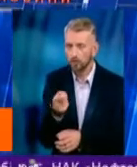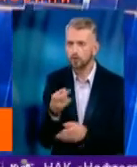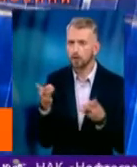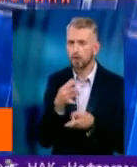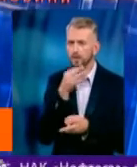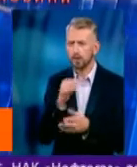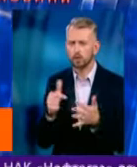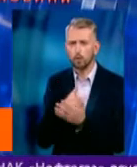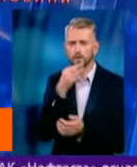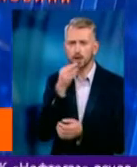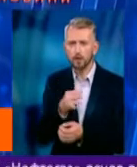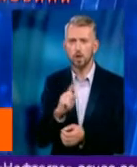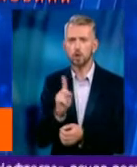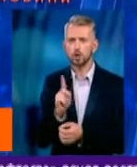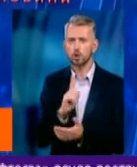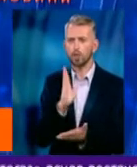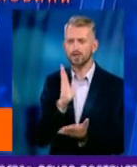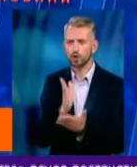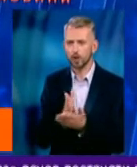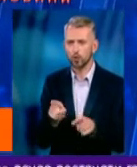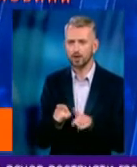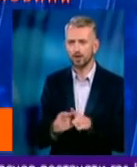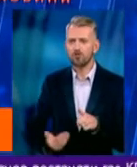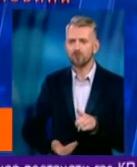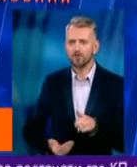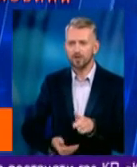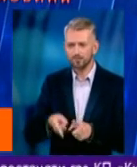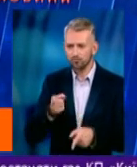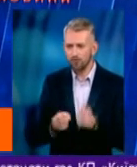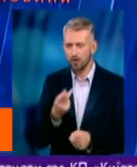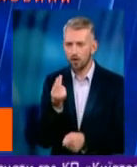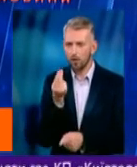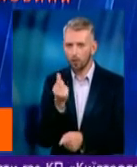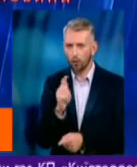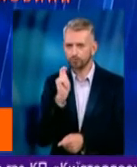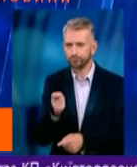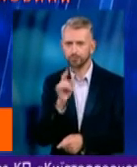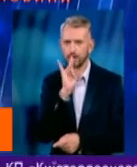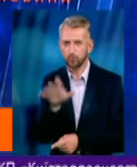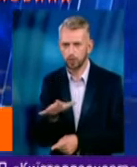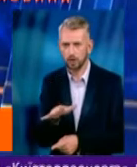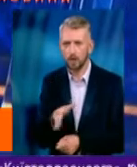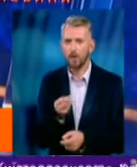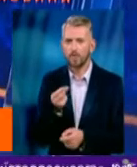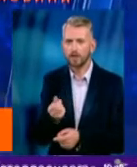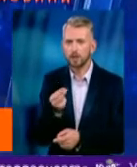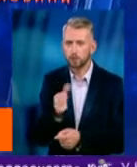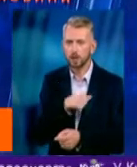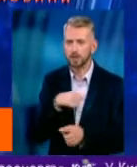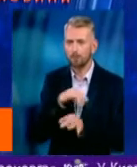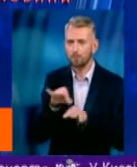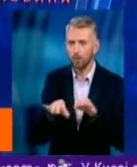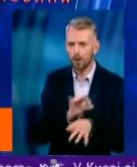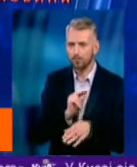вкотре нагадати, що безпосередньо таких живих грошей, фізичних, так, ніхто не дає. Фінансується безпосередньо сам проєкт, і це